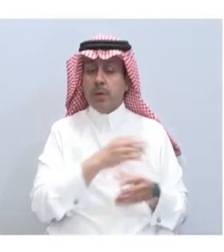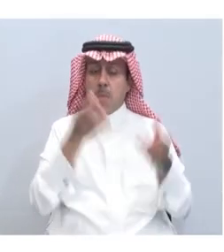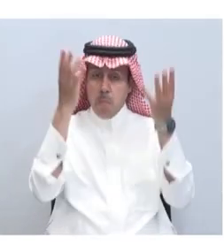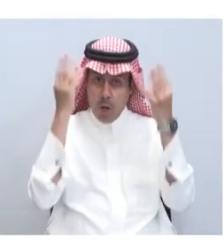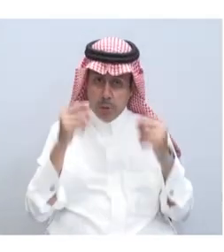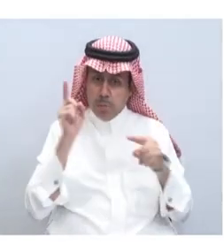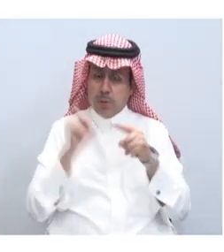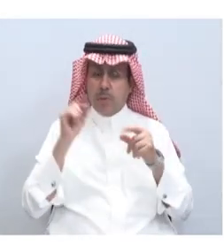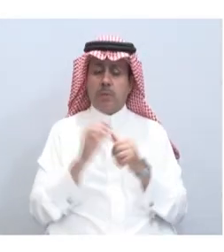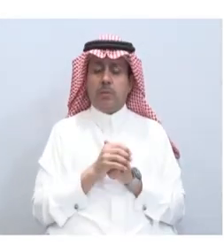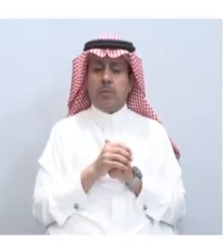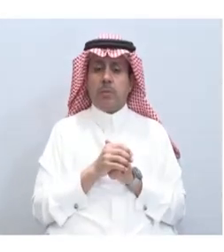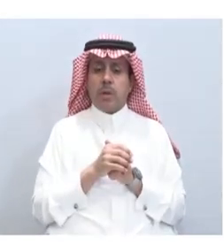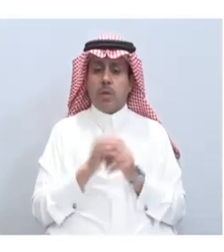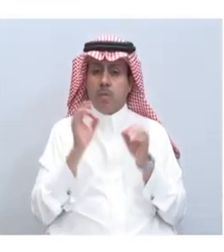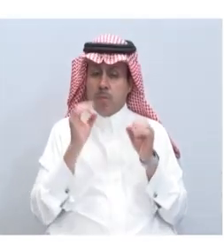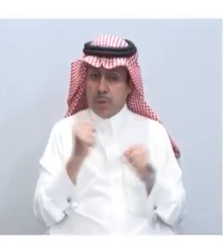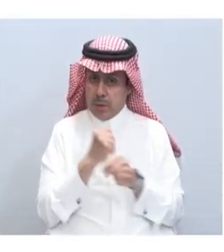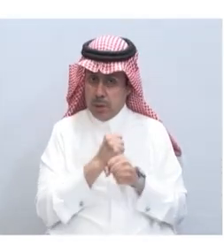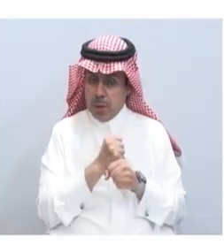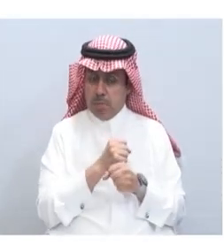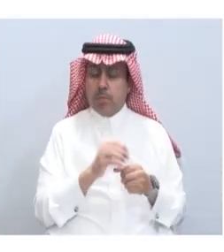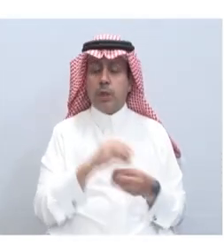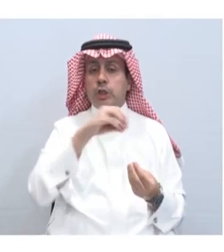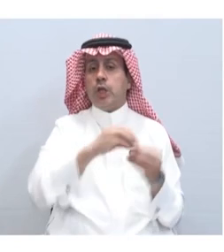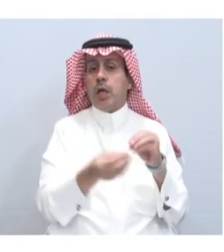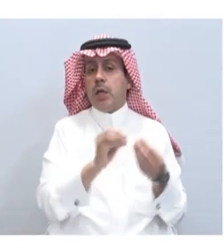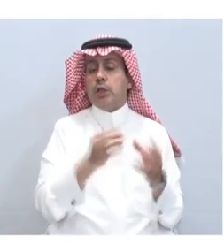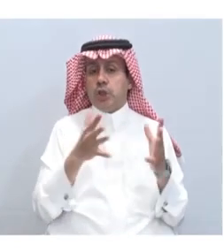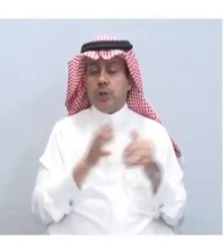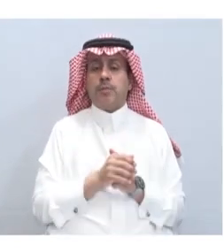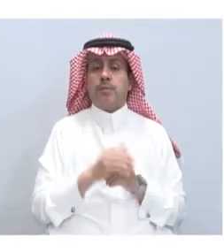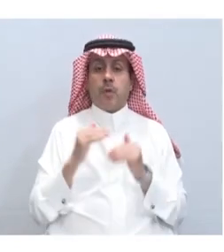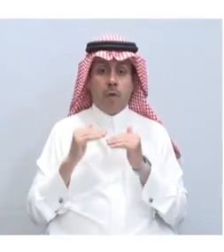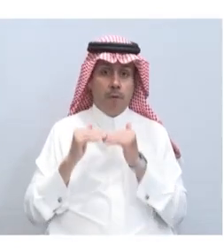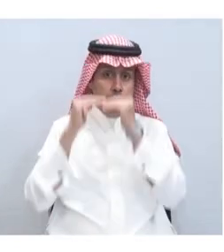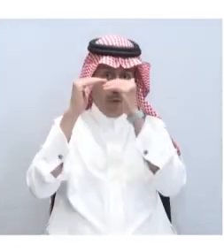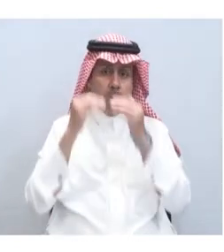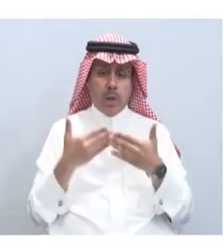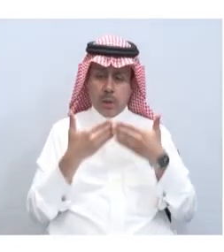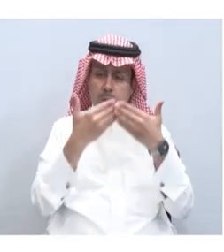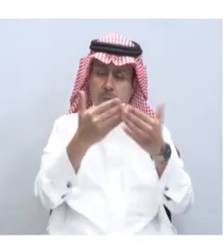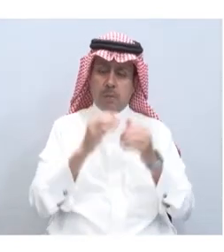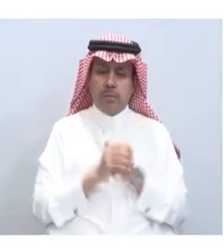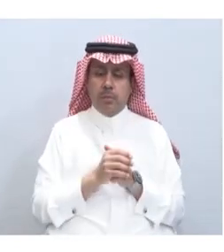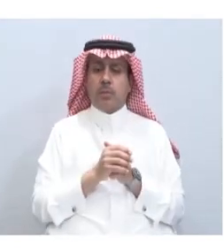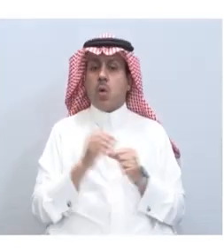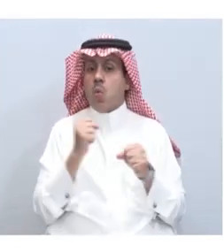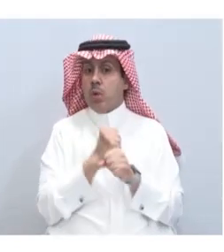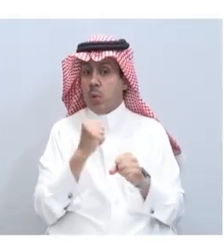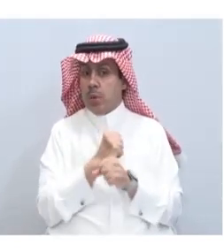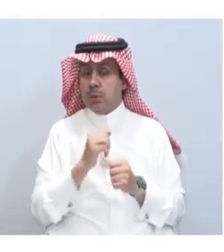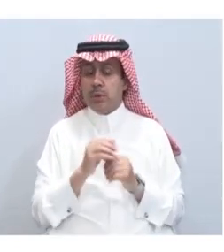في اسرع وقت مما يتطلب استخدام تقنيات حديثه ترتقي بمستوى الخدمه المقدمه وتؤدي